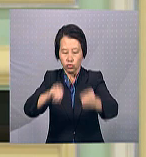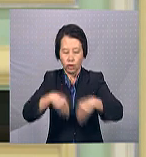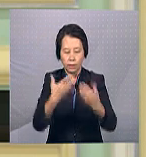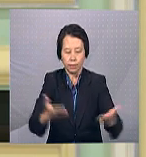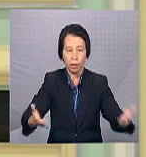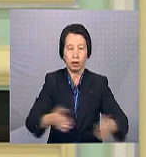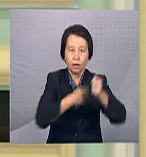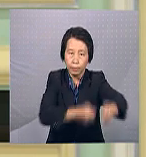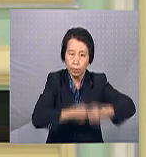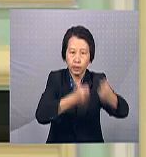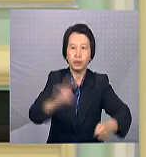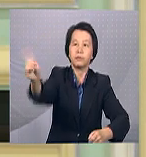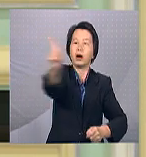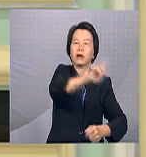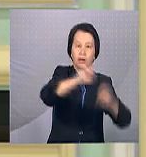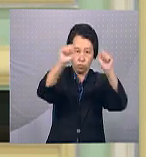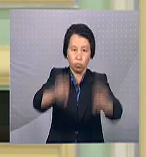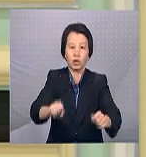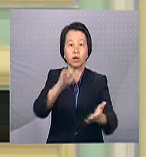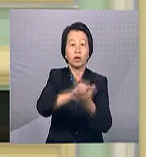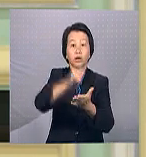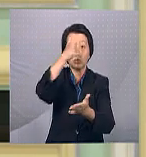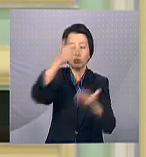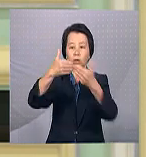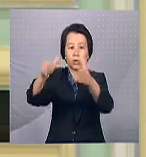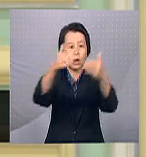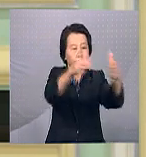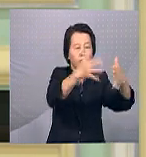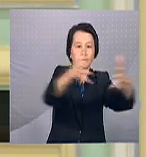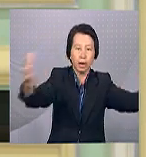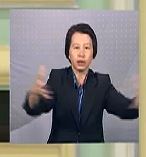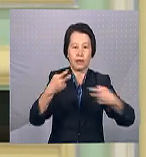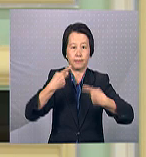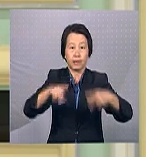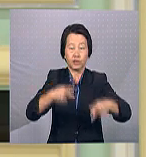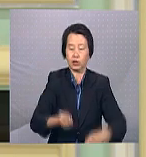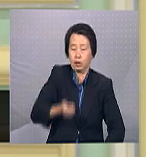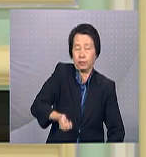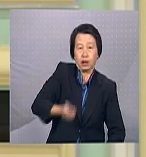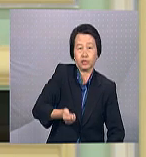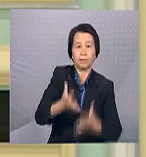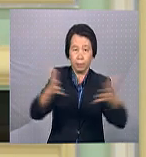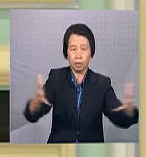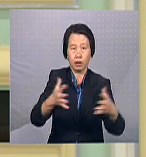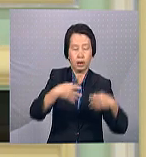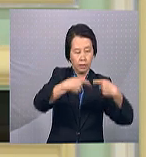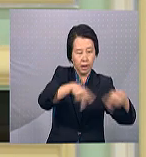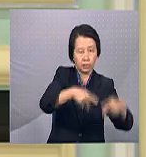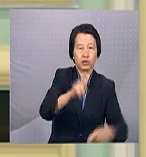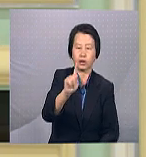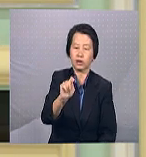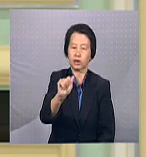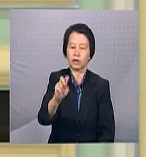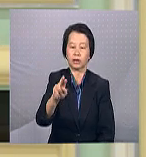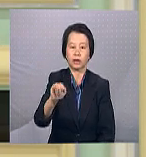pertanian di mana-mana, sebab itu kita buka lebih banyak pasar, iaitu di bawah pasar tani, di